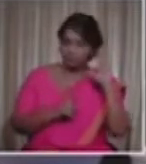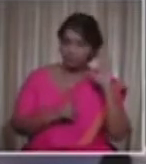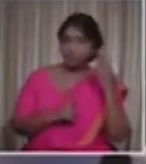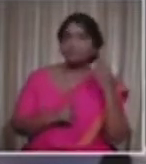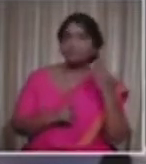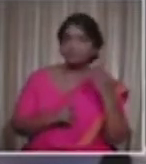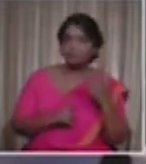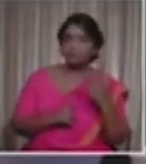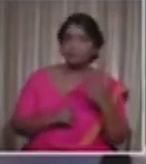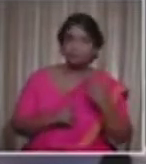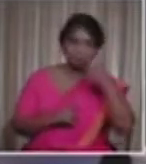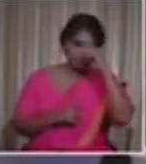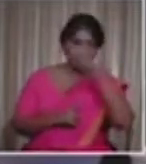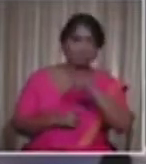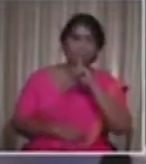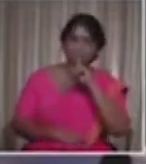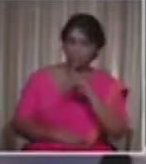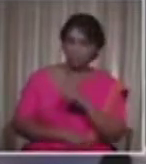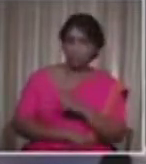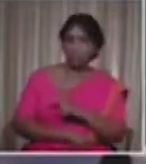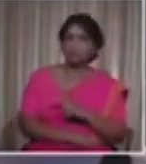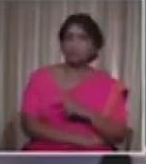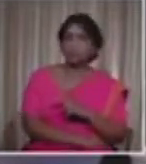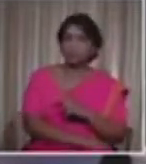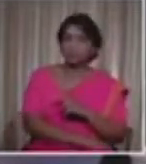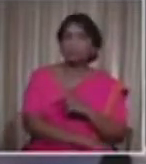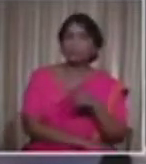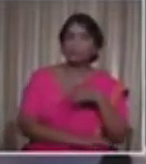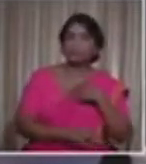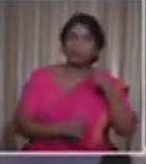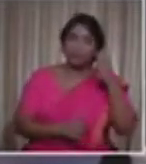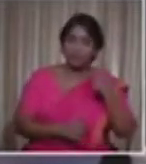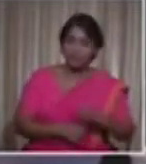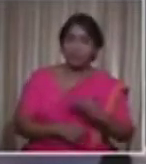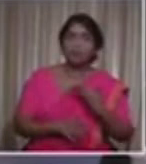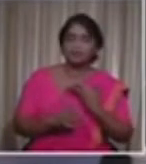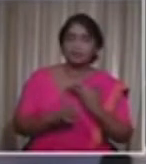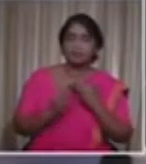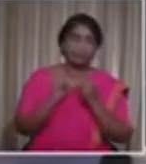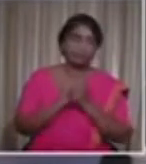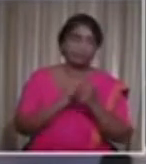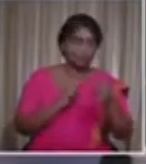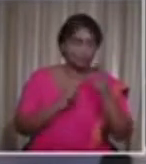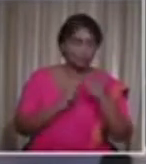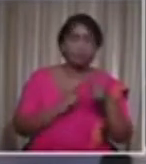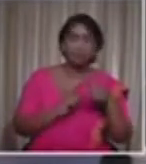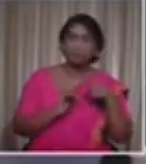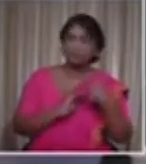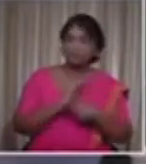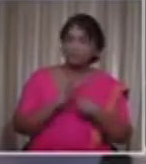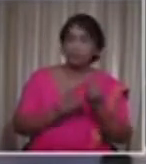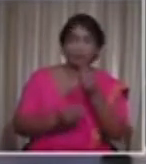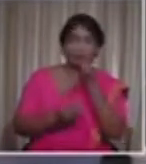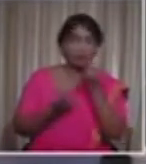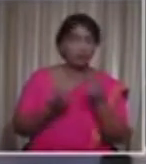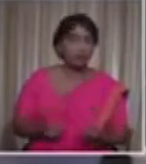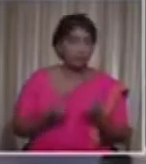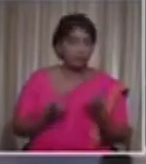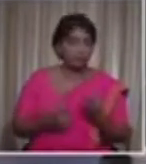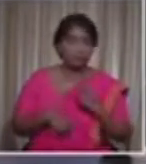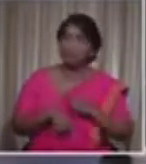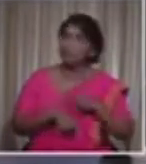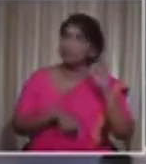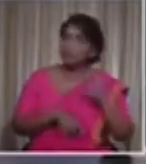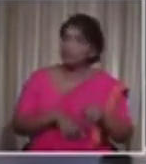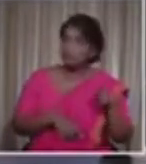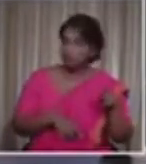මේ මැතිතුමාට කියන්න කැමතියි. අපි මේක අපේ වැදගත් පියවරක්. මේ රටේ ආහාර හිඟයක් ඇති වෙන